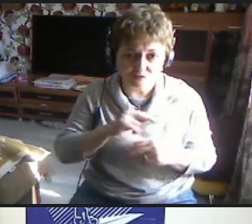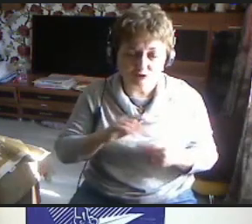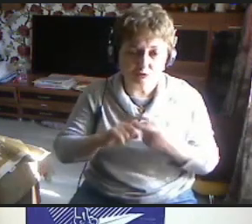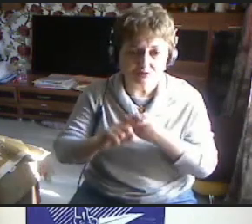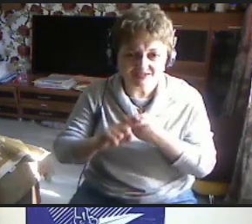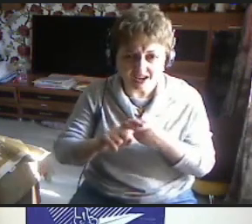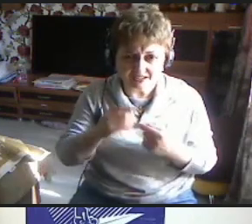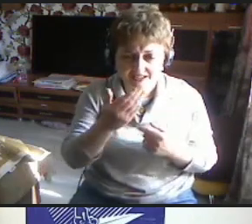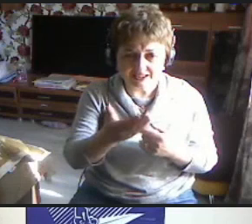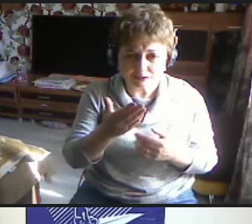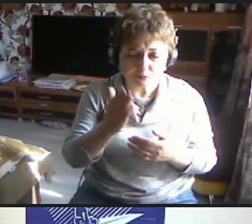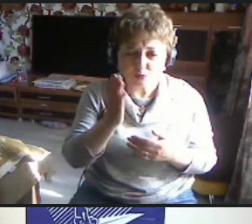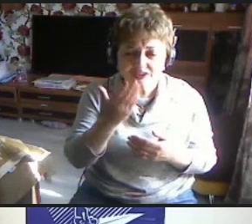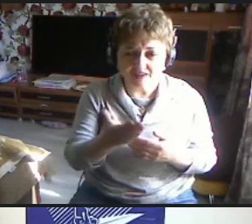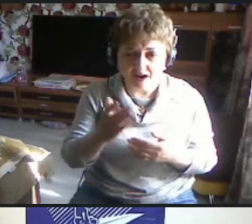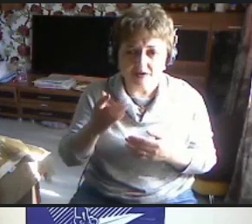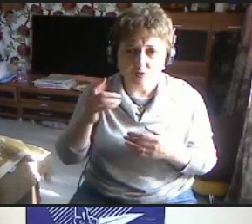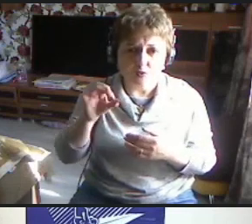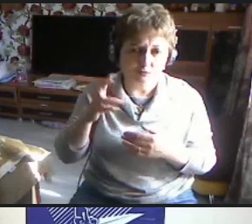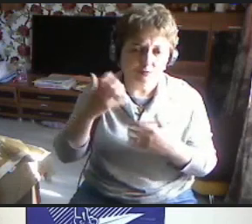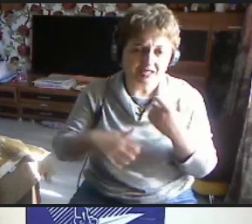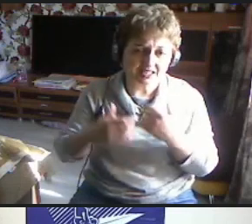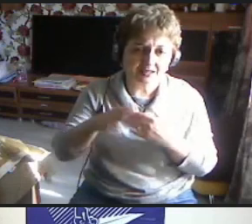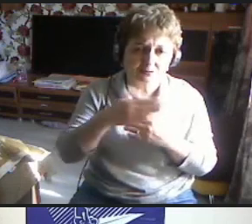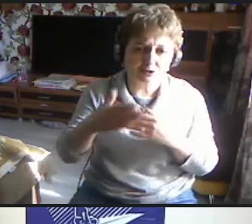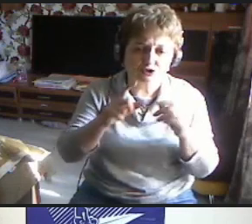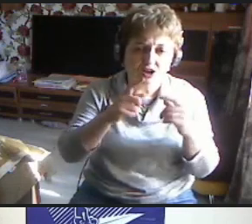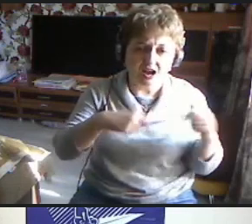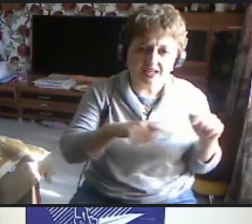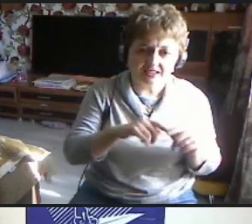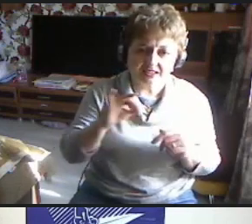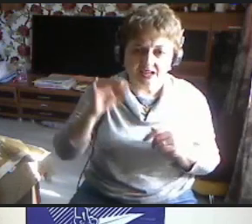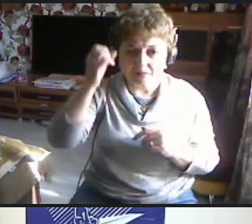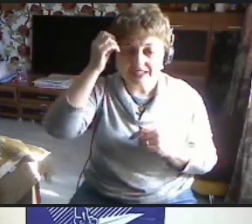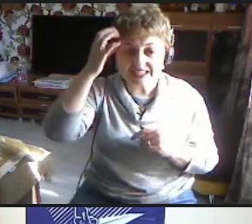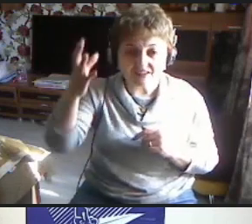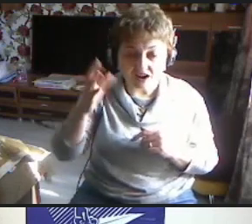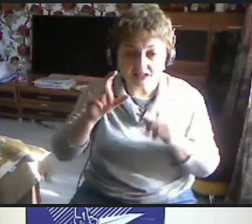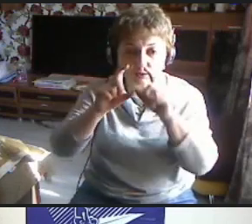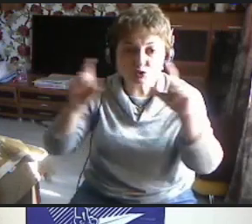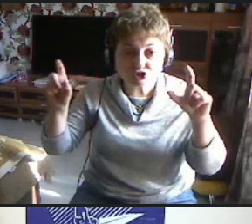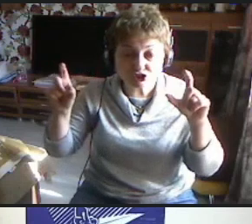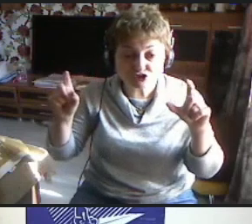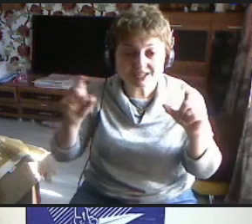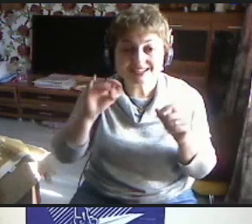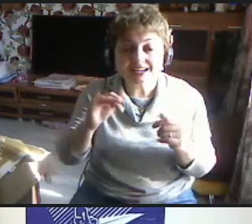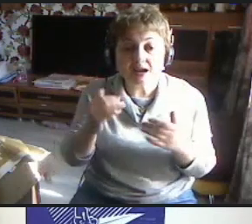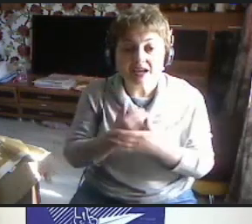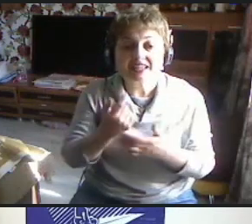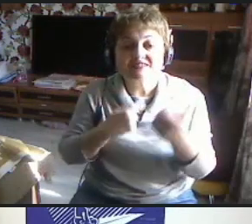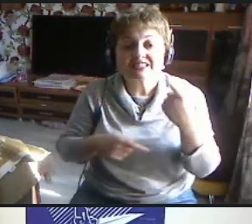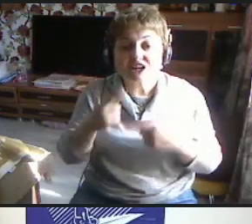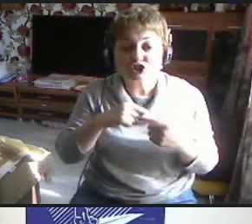посредником между общественной организацией и образовательным учреждением. И опять-таки, возвращаясь к программе, которую